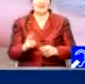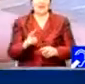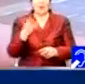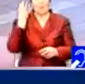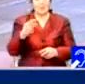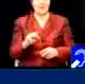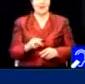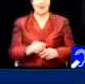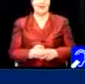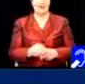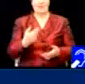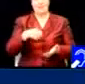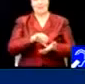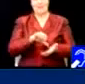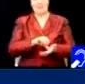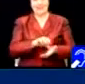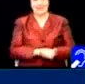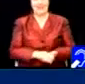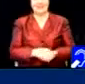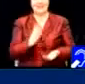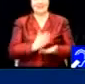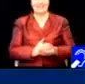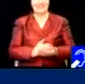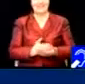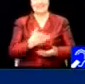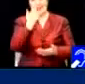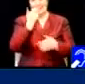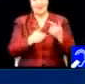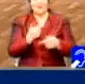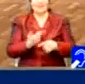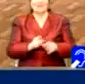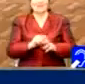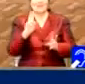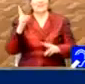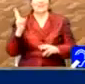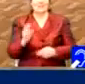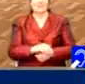contemporary, deoarece mă reprezint și sunt deprinsă deja cu acest stil de dans.